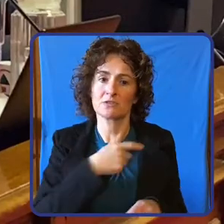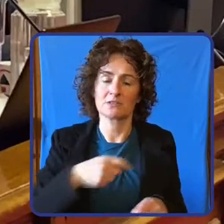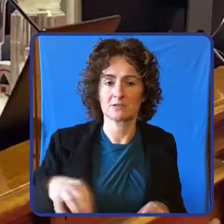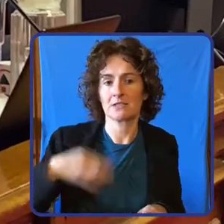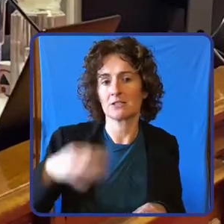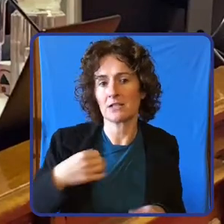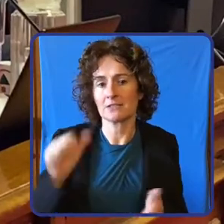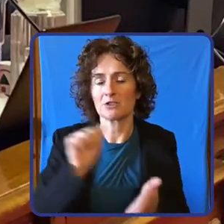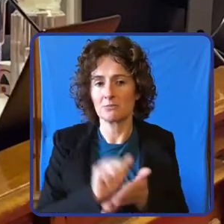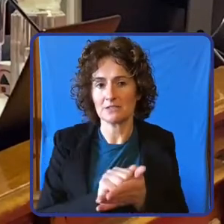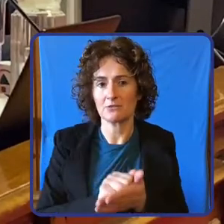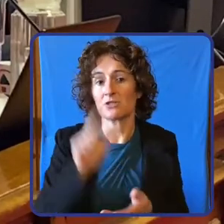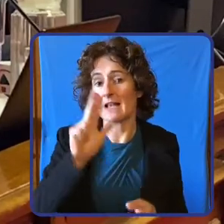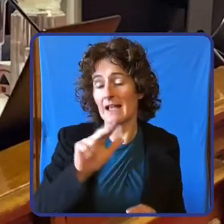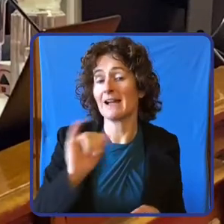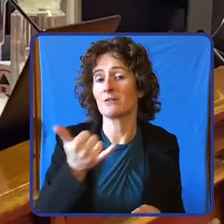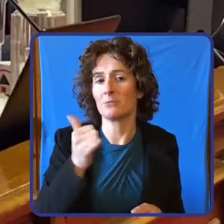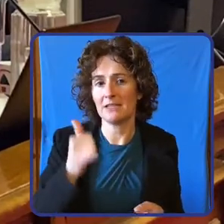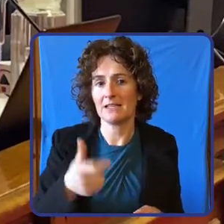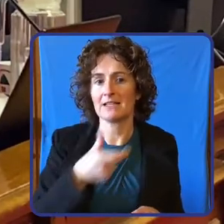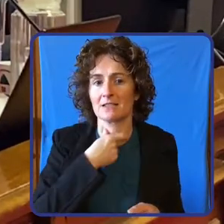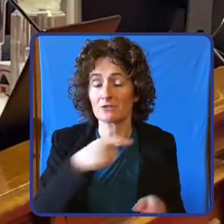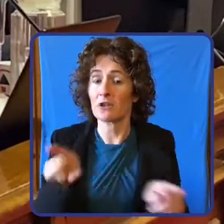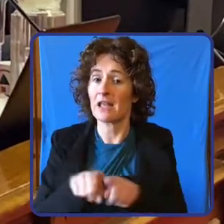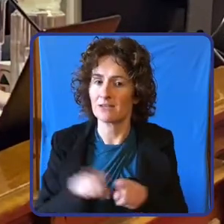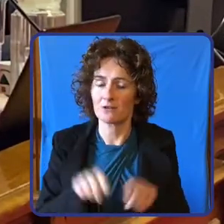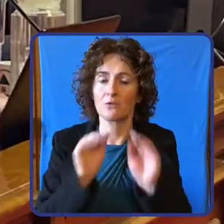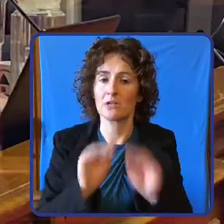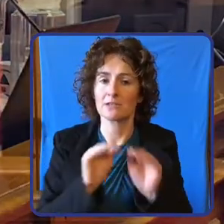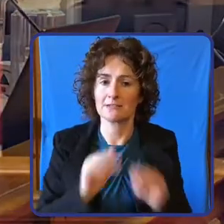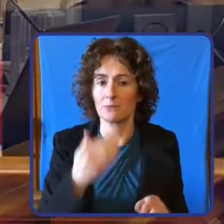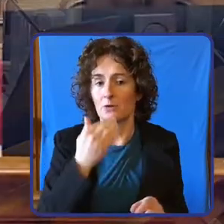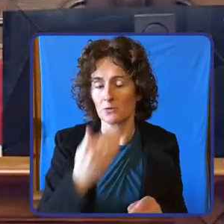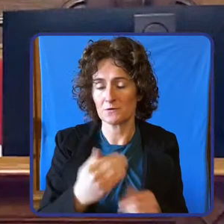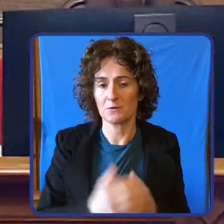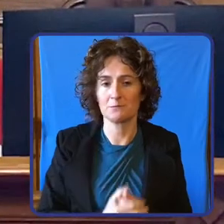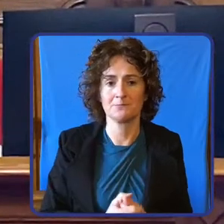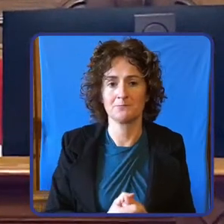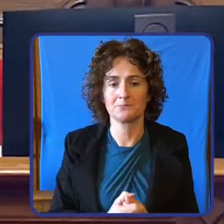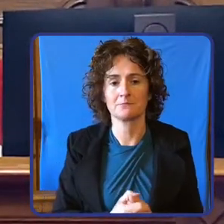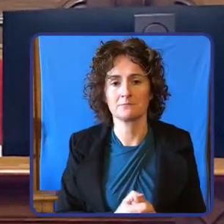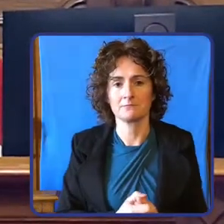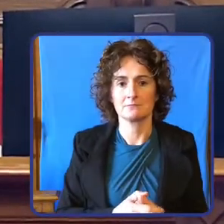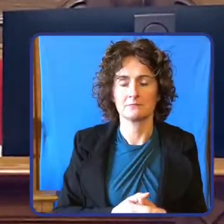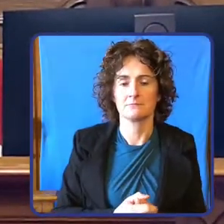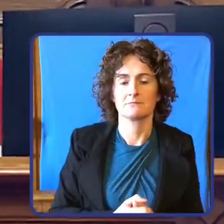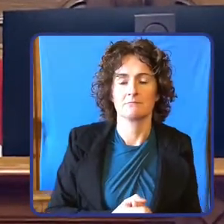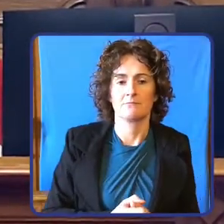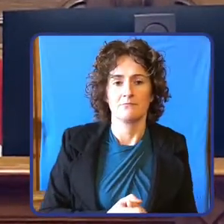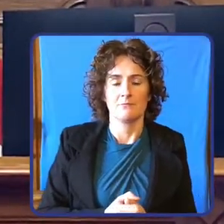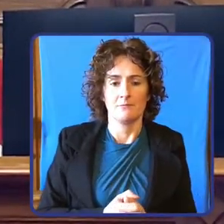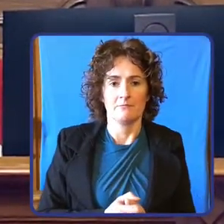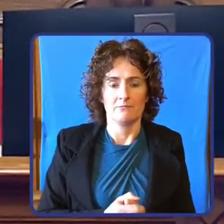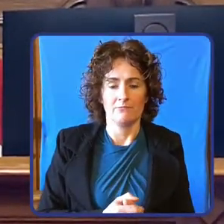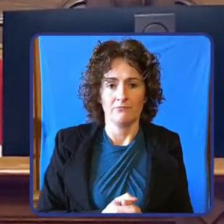és egészségügyi bizottság 3 igen szavazattal egyhangulag támogatta. Köszönöm. Most köszönöm.